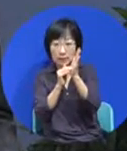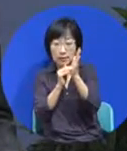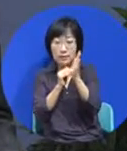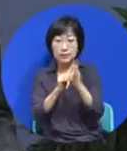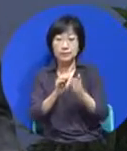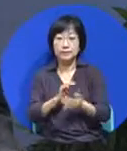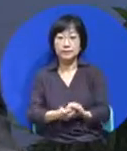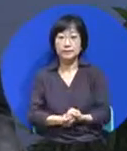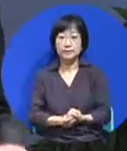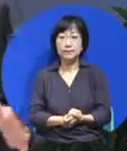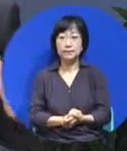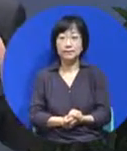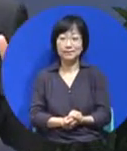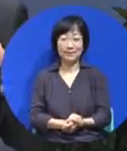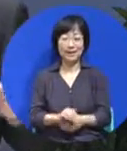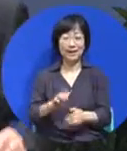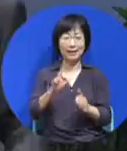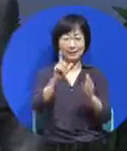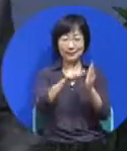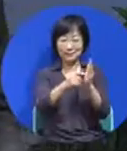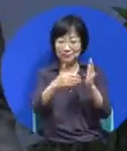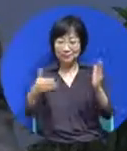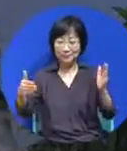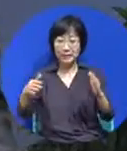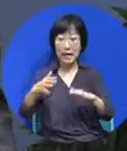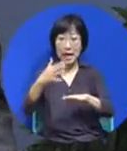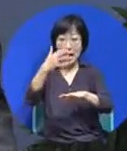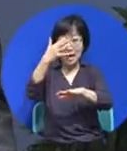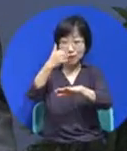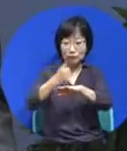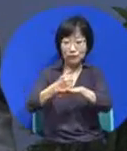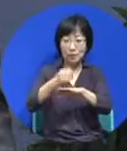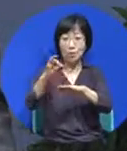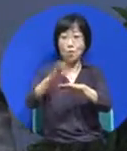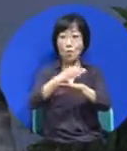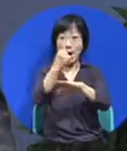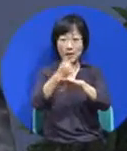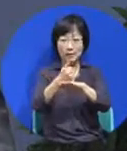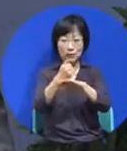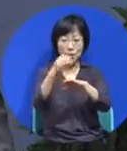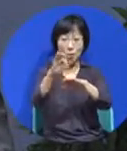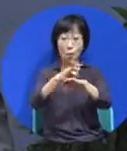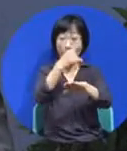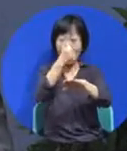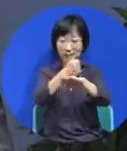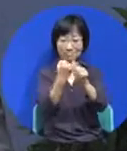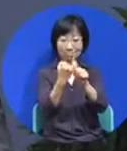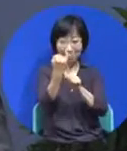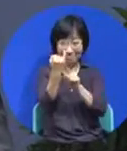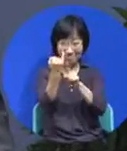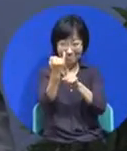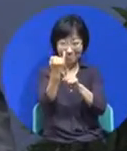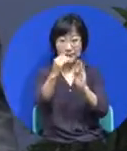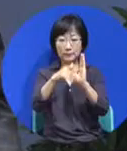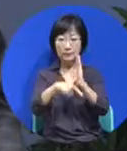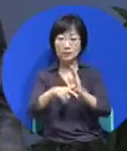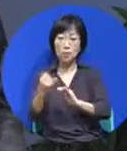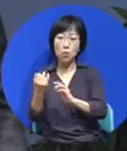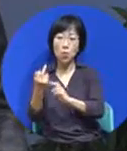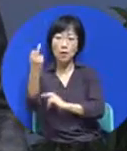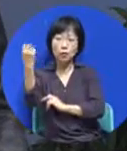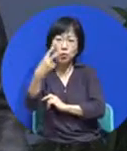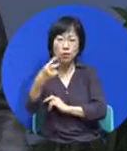big secret. 나중에 왕후가 됐을 때 유다인임을 말하지 마라 또 나오잖아요. And he says it again after she gets to